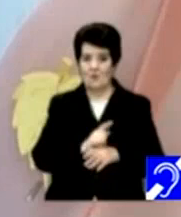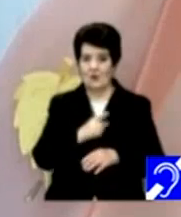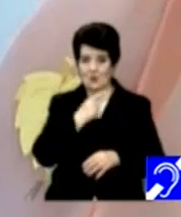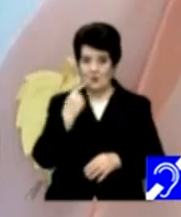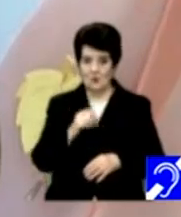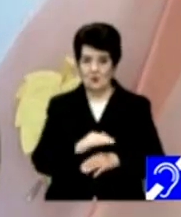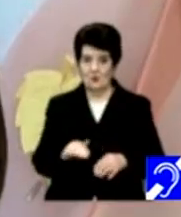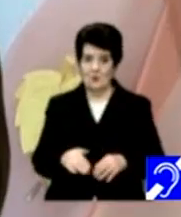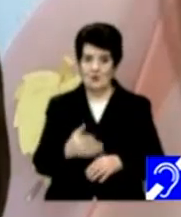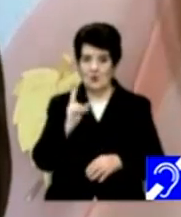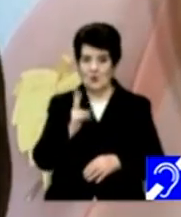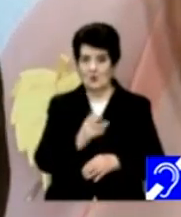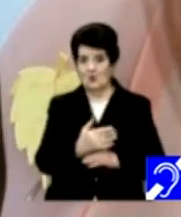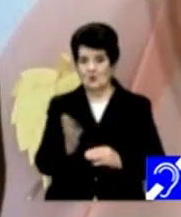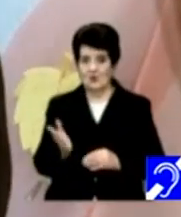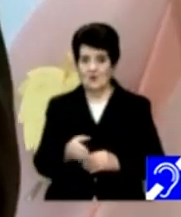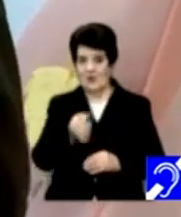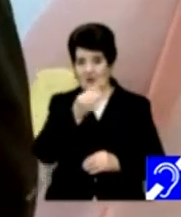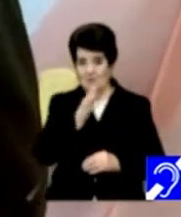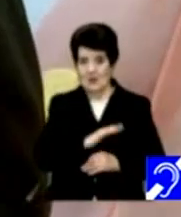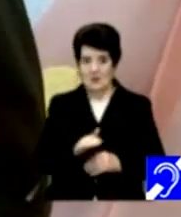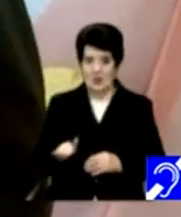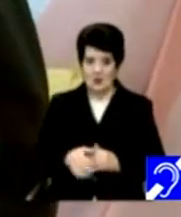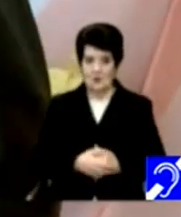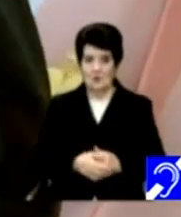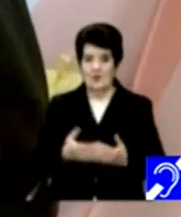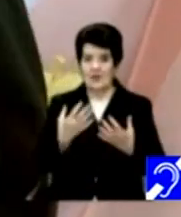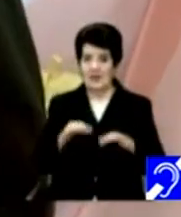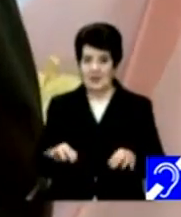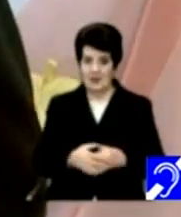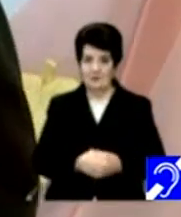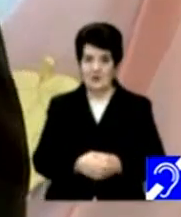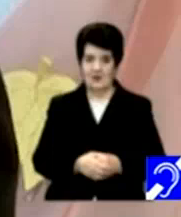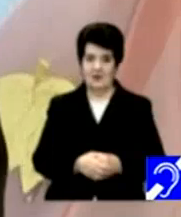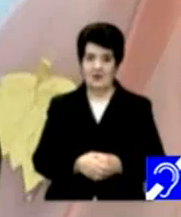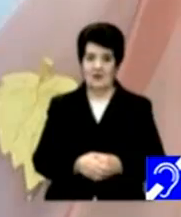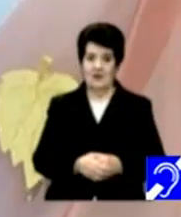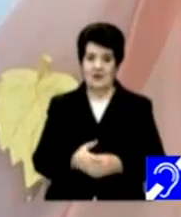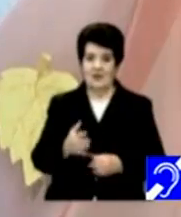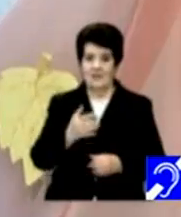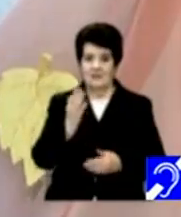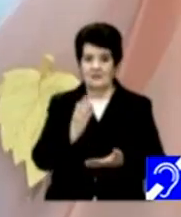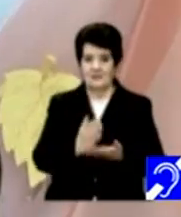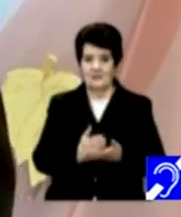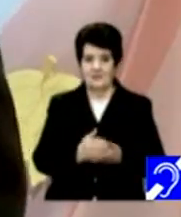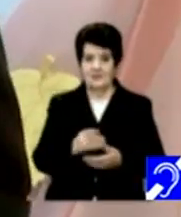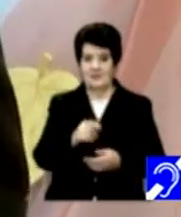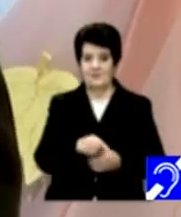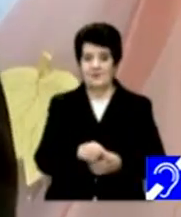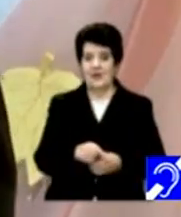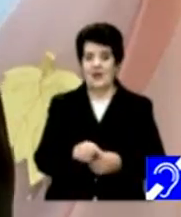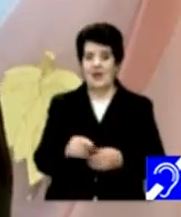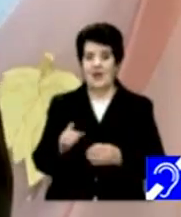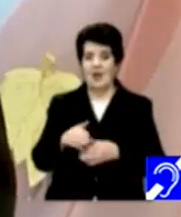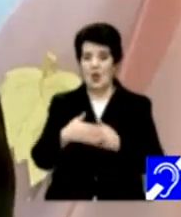și 20 ceva. Le place și copiilor, sunt liberi, încăpători, loc să treacă la Dulăpior, la